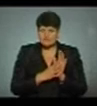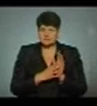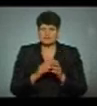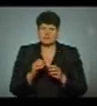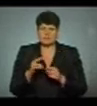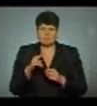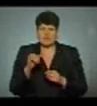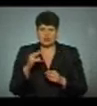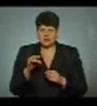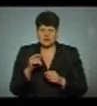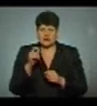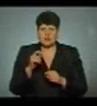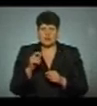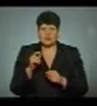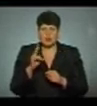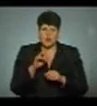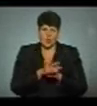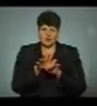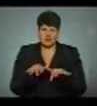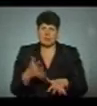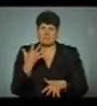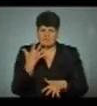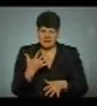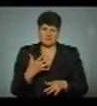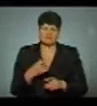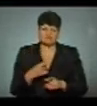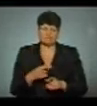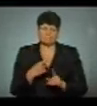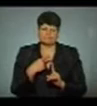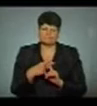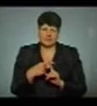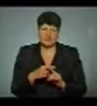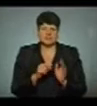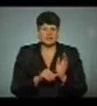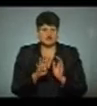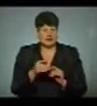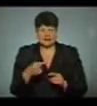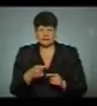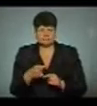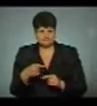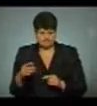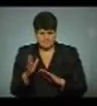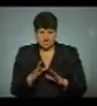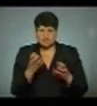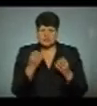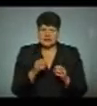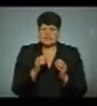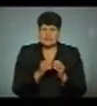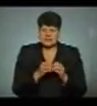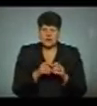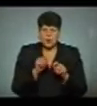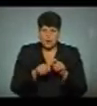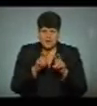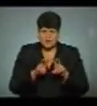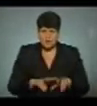коронавірус. 5 з них, на жаль, позитивні. 64 не підтвердились. Ще 10 опрацьовуються